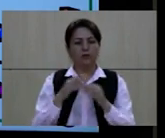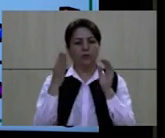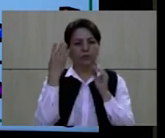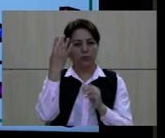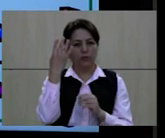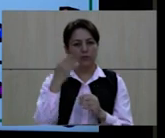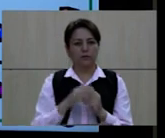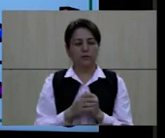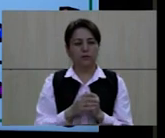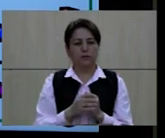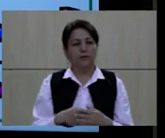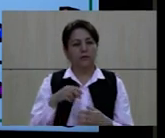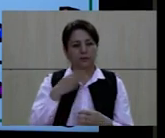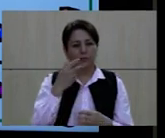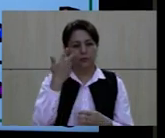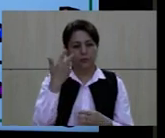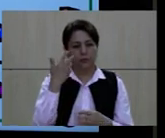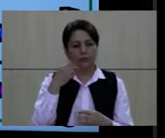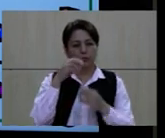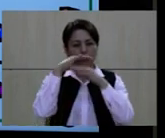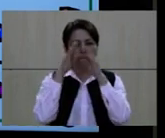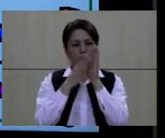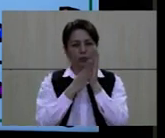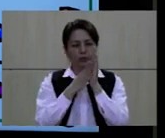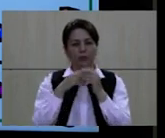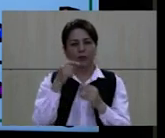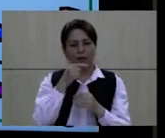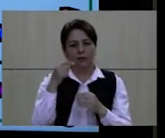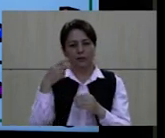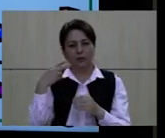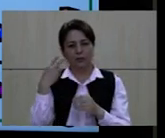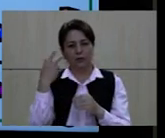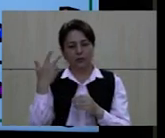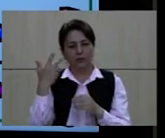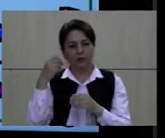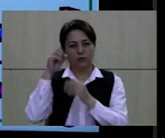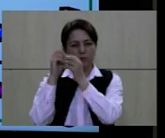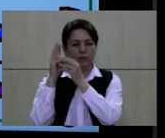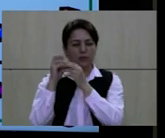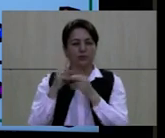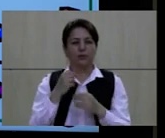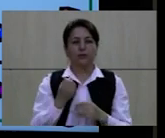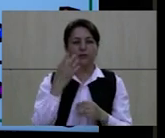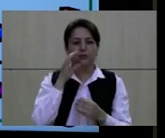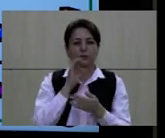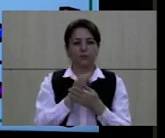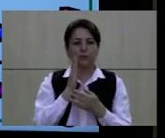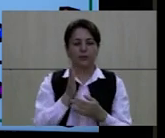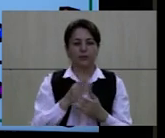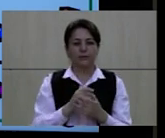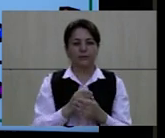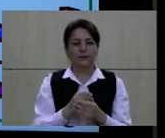ga. 23 dan 19 ayru 23 dan 12. Xo'sh, nechiga teng